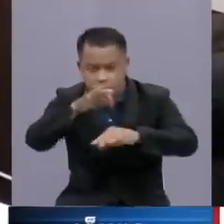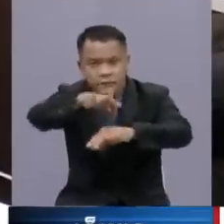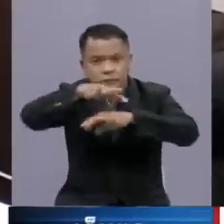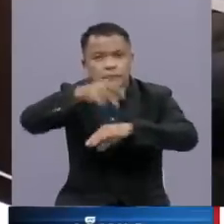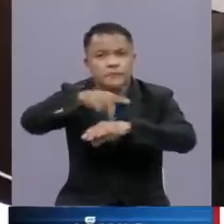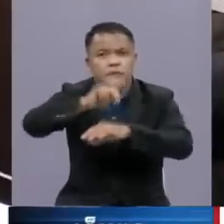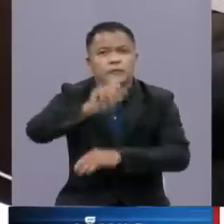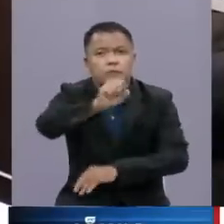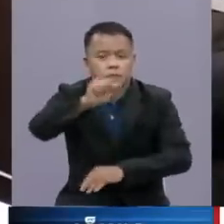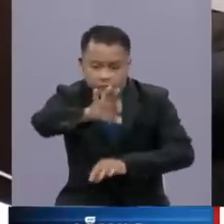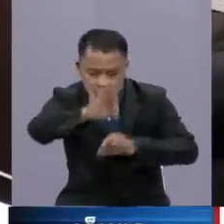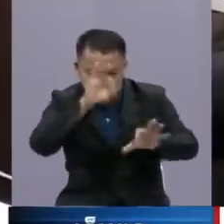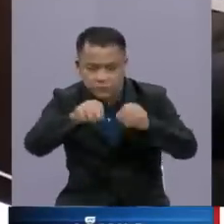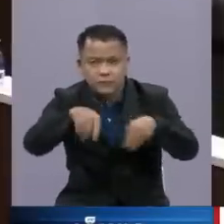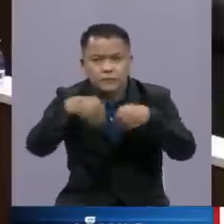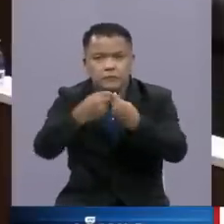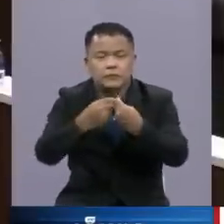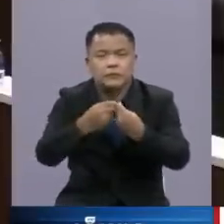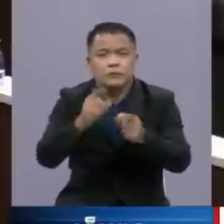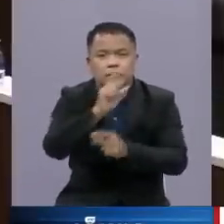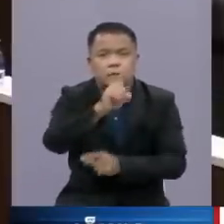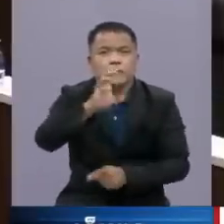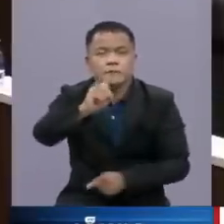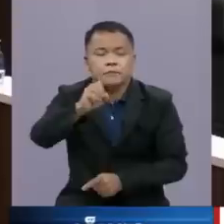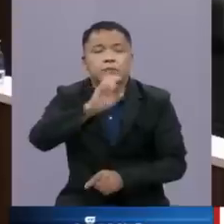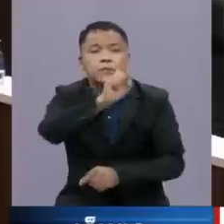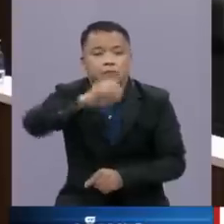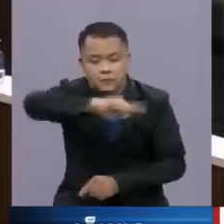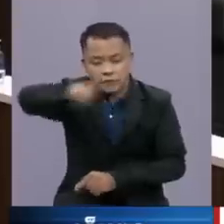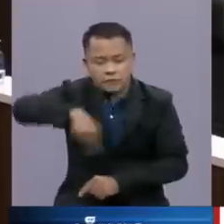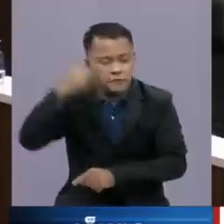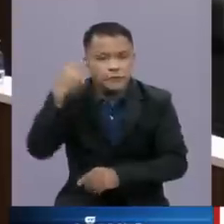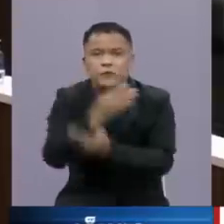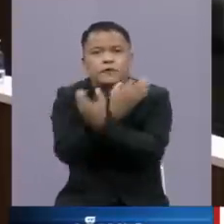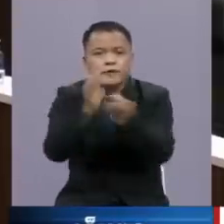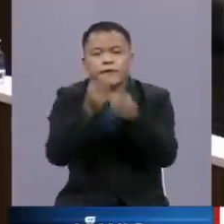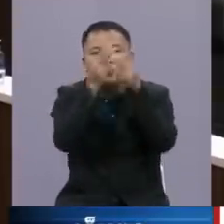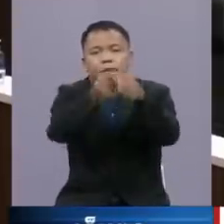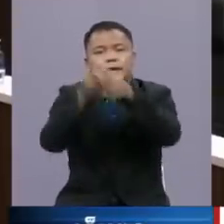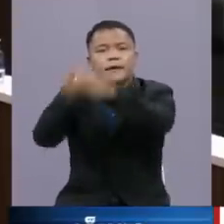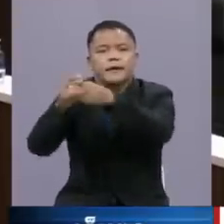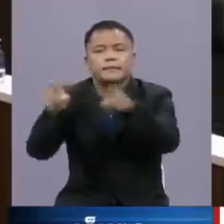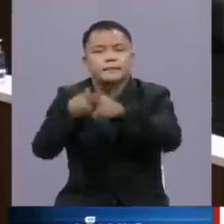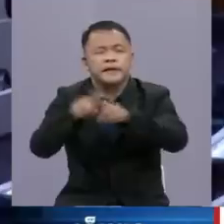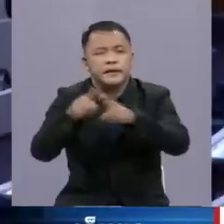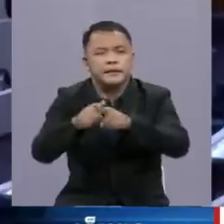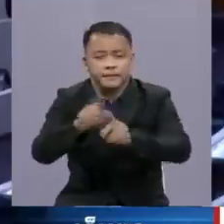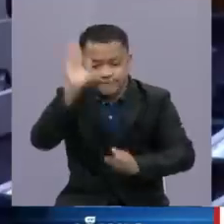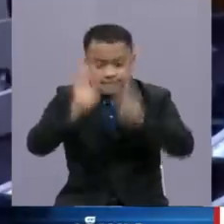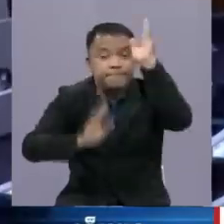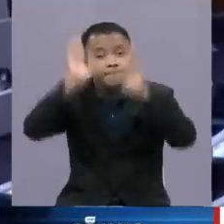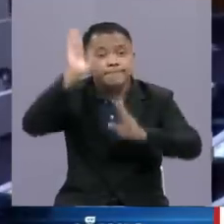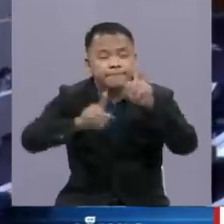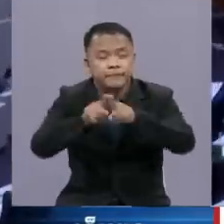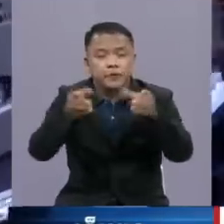แหน่งประธานสภาโดยให้151ส.ส.ครับจะฟรีโหวตกันเองก่อนนะเหมือนทำ primary vote อ่ะ